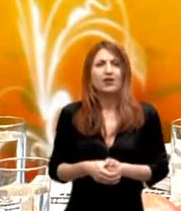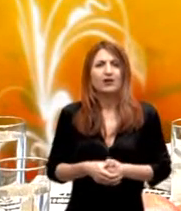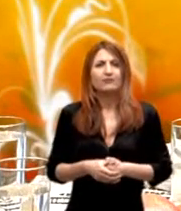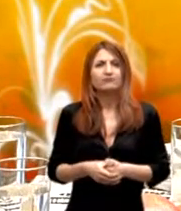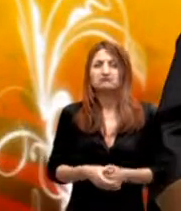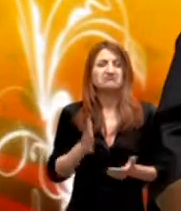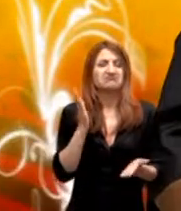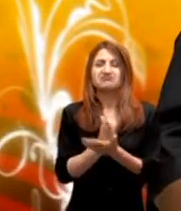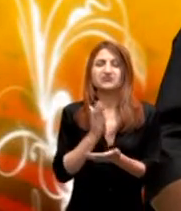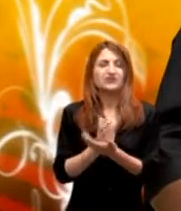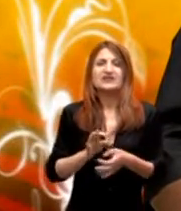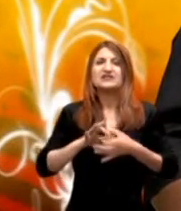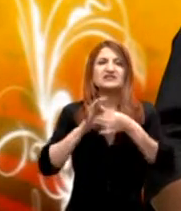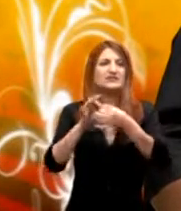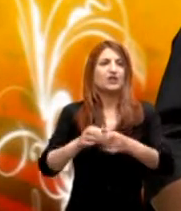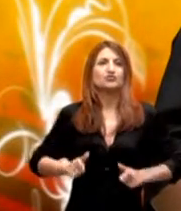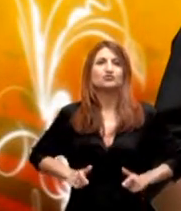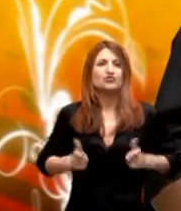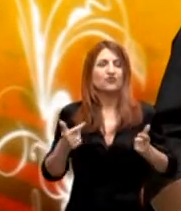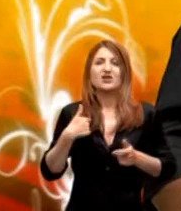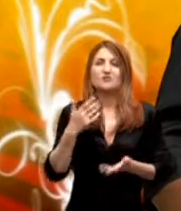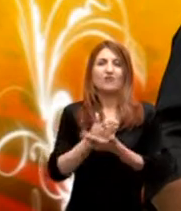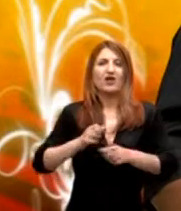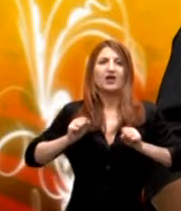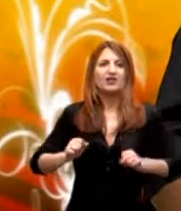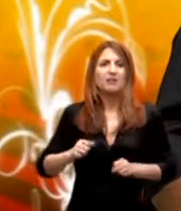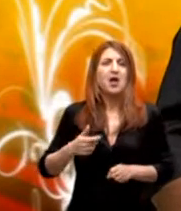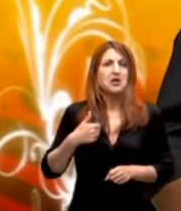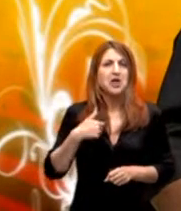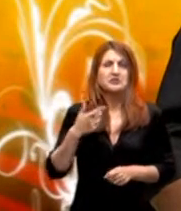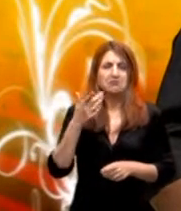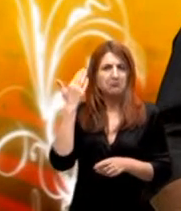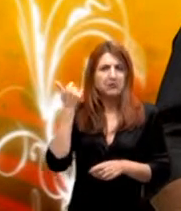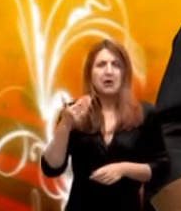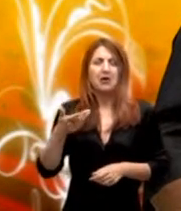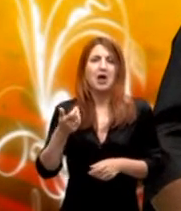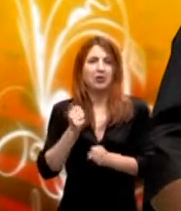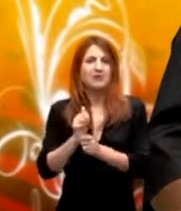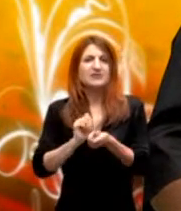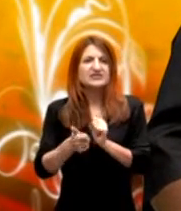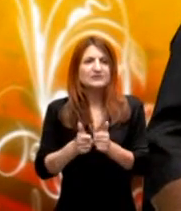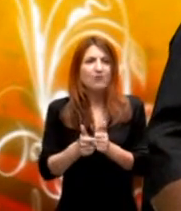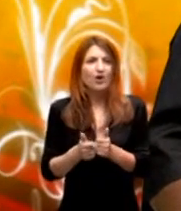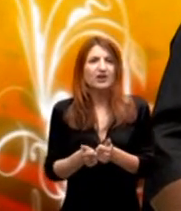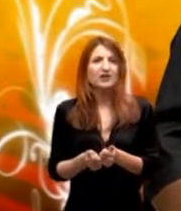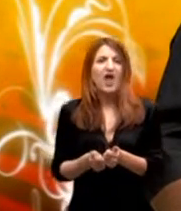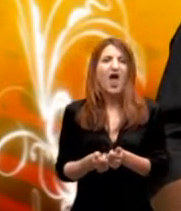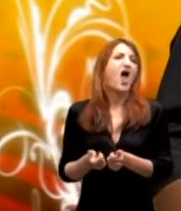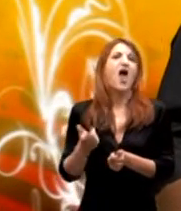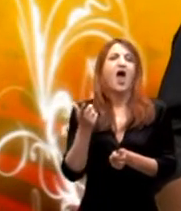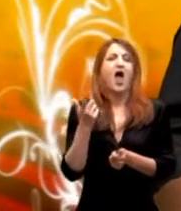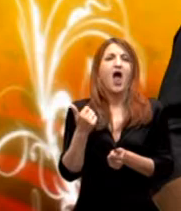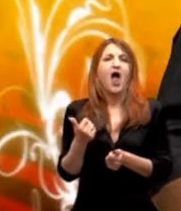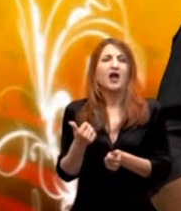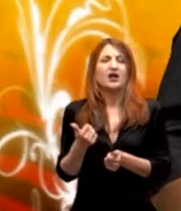viškom kilograma, ali uredno sam ja bavio sportom, bio sam u nekim gabaritima normalnim. Ali opet sad nije rat kriv za